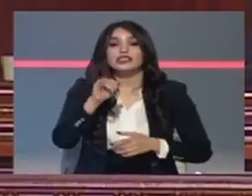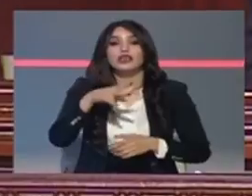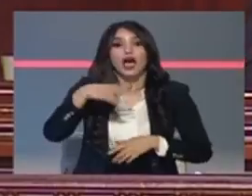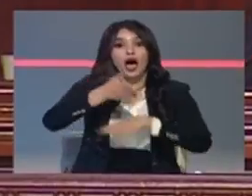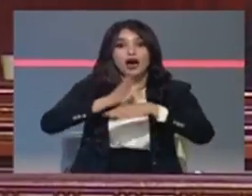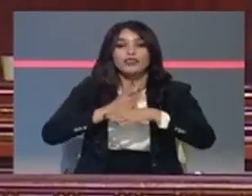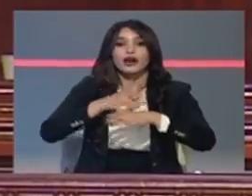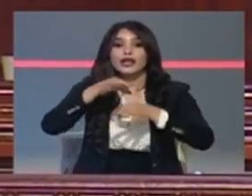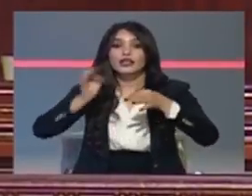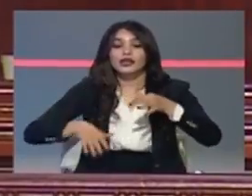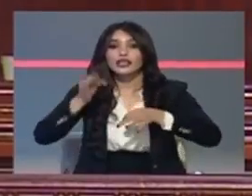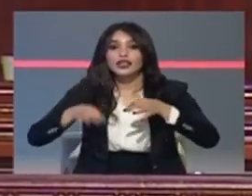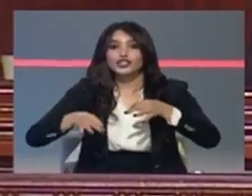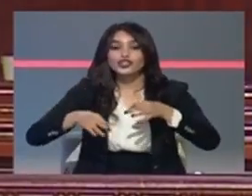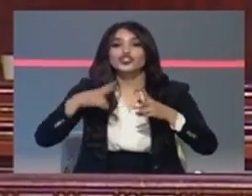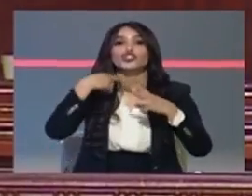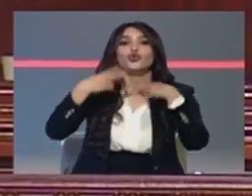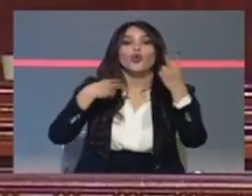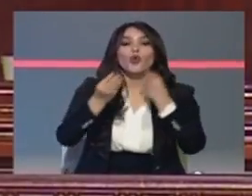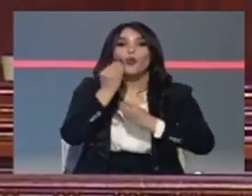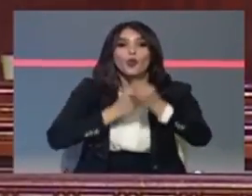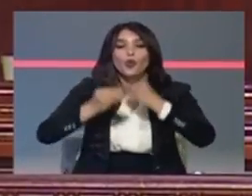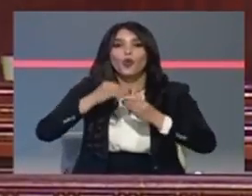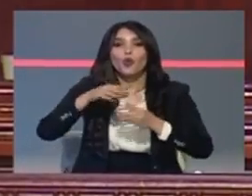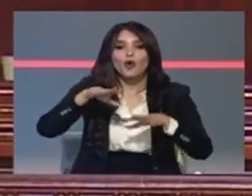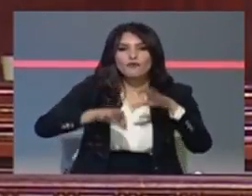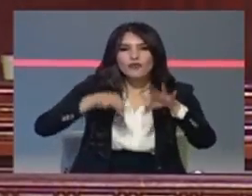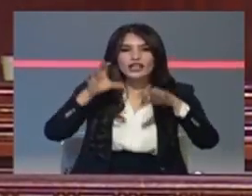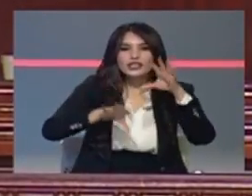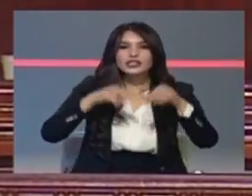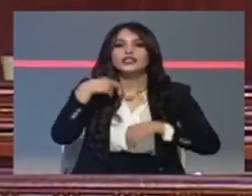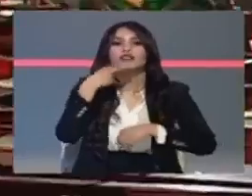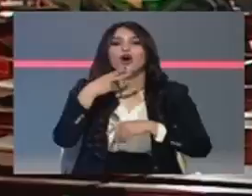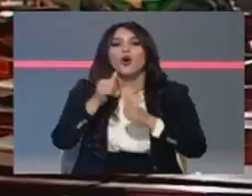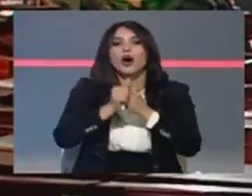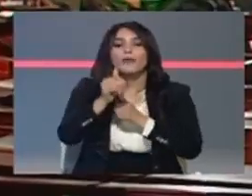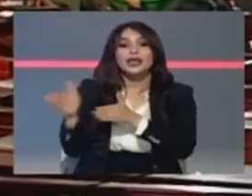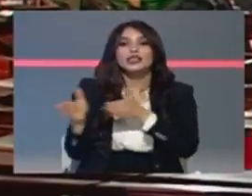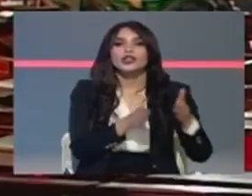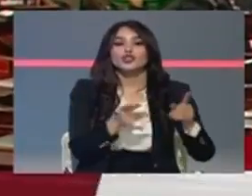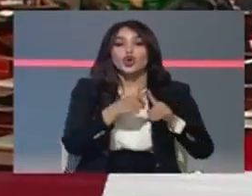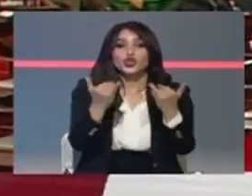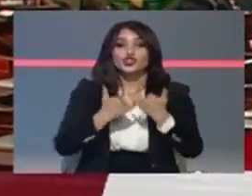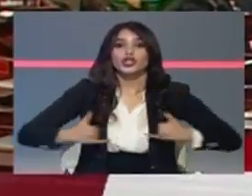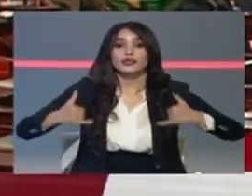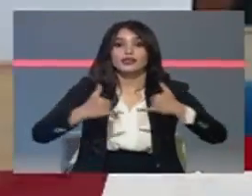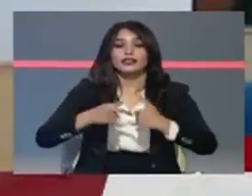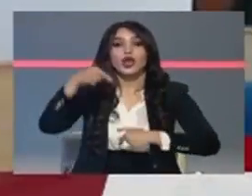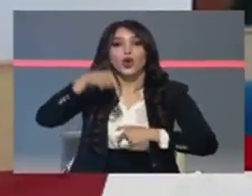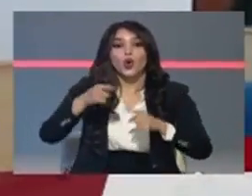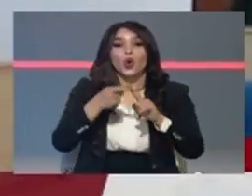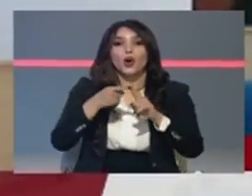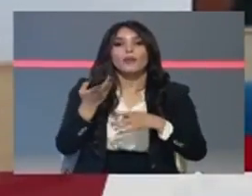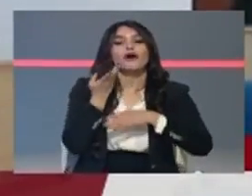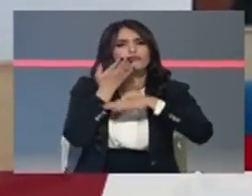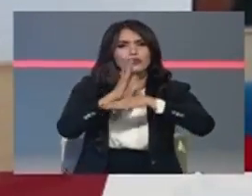التصويت أو نتائج فرز عملية التصويت عن بعد. هكذا كان الحال في الجلسة العامة اليوم بعد أن تم